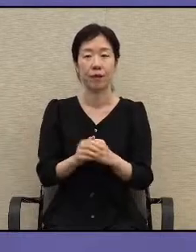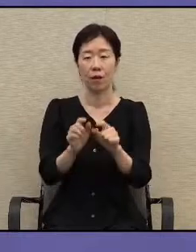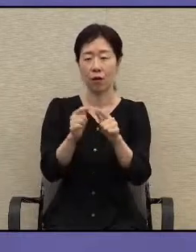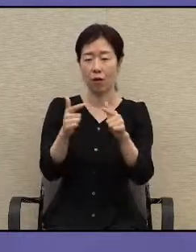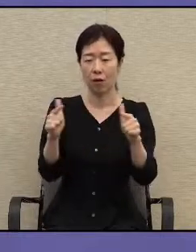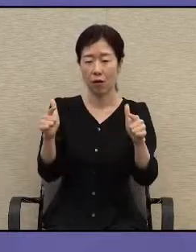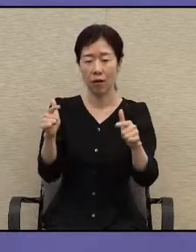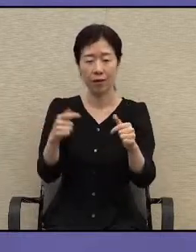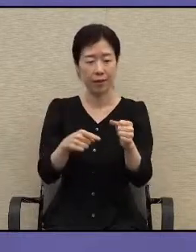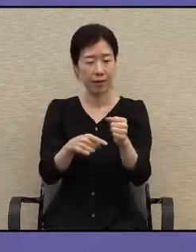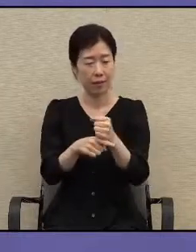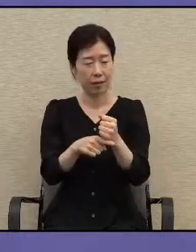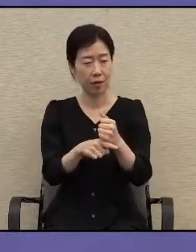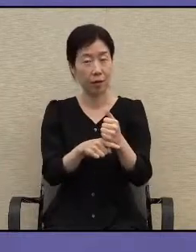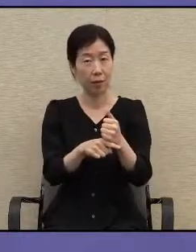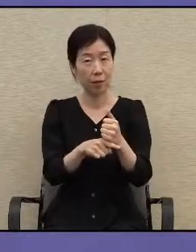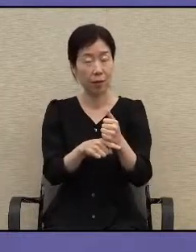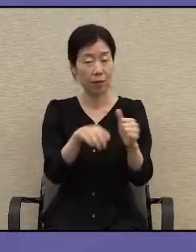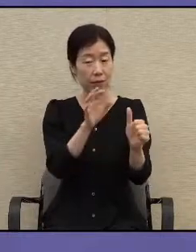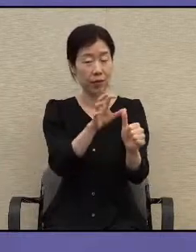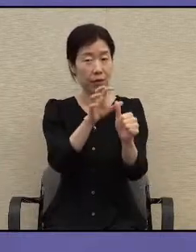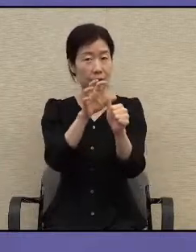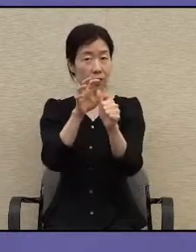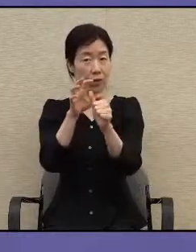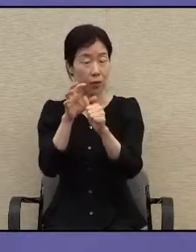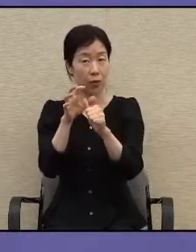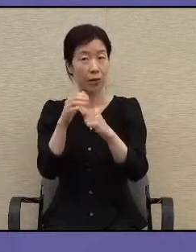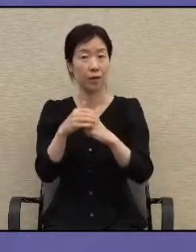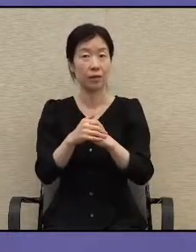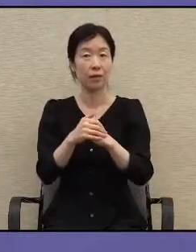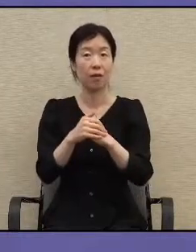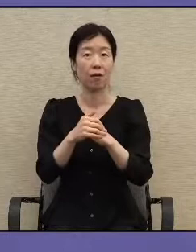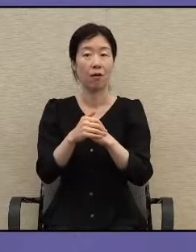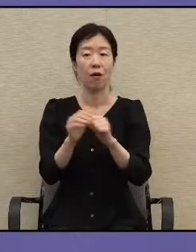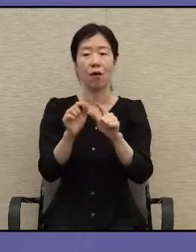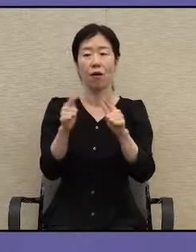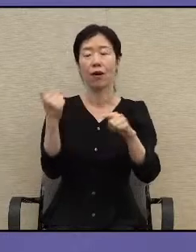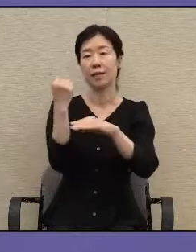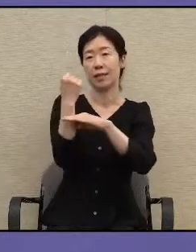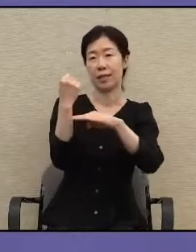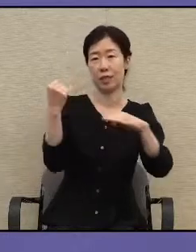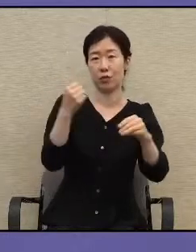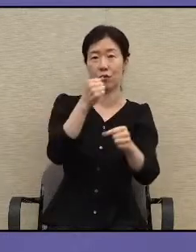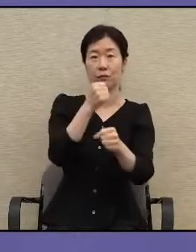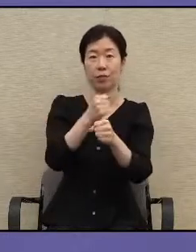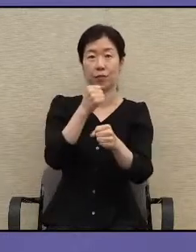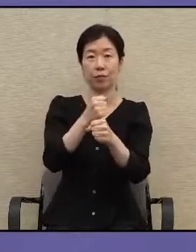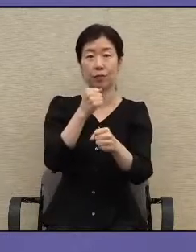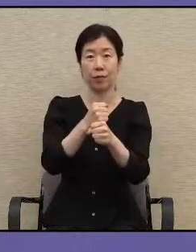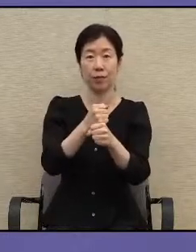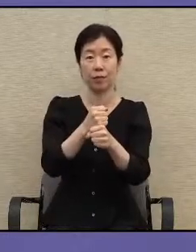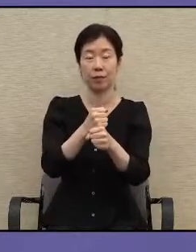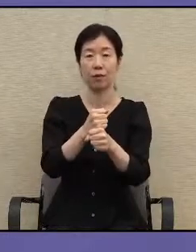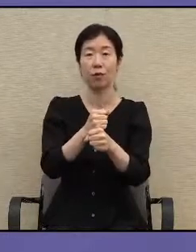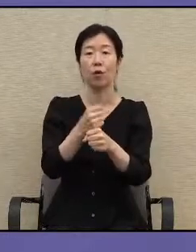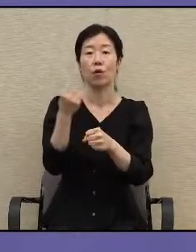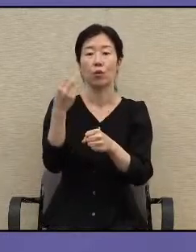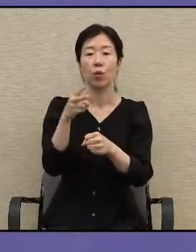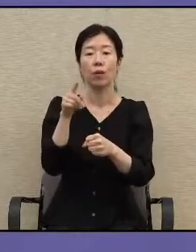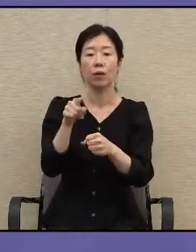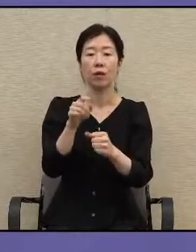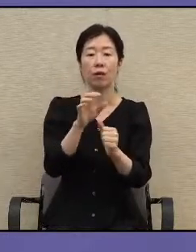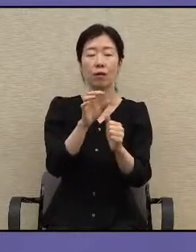있어서 정신건강에 대한 개입에 있어서는 이렇게 스텝 케어 모델을 입각해서 접근해야 한다. 즉